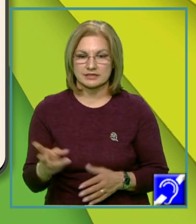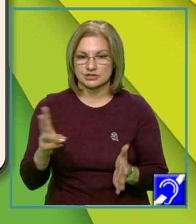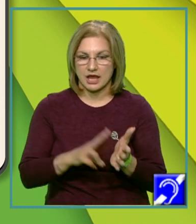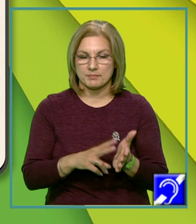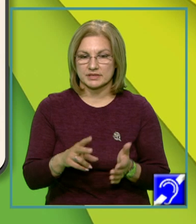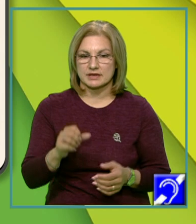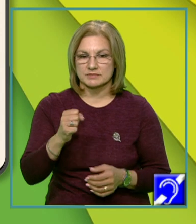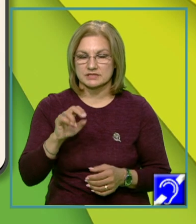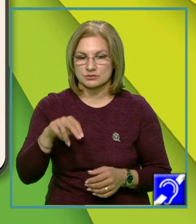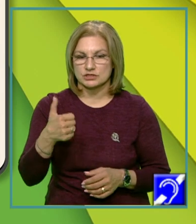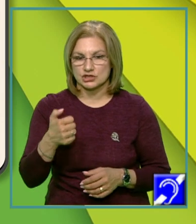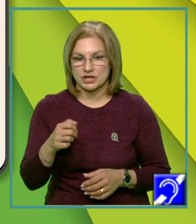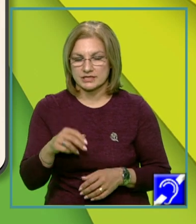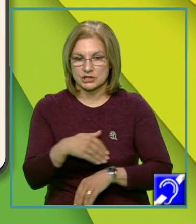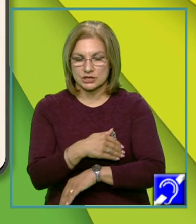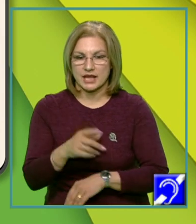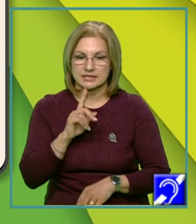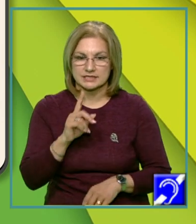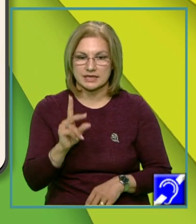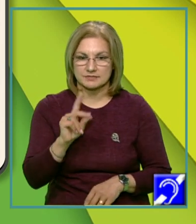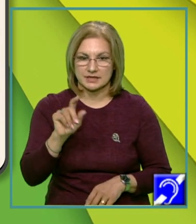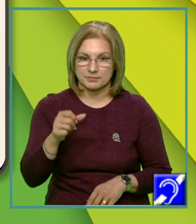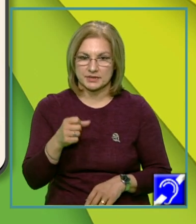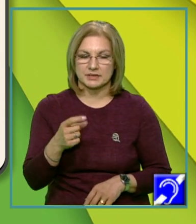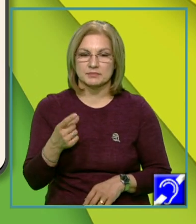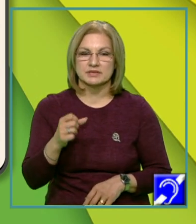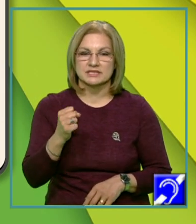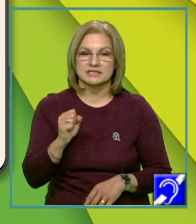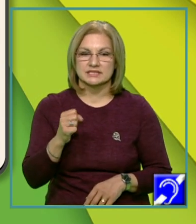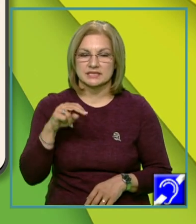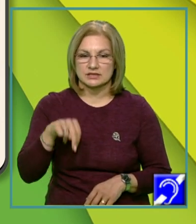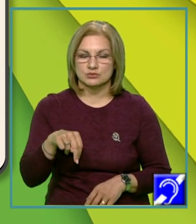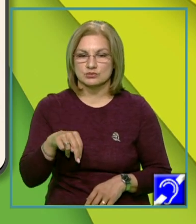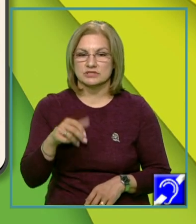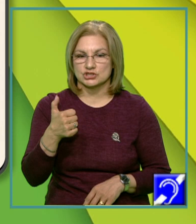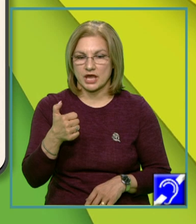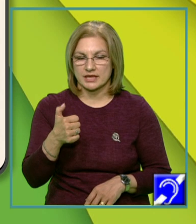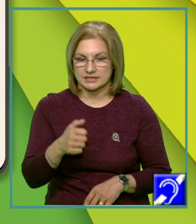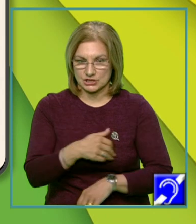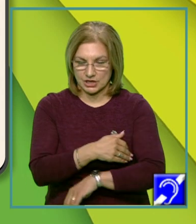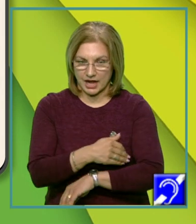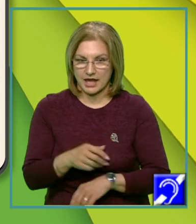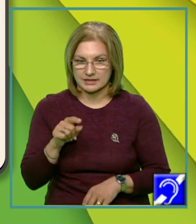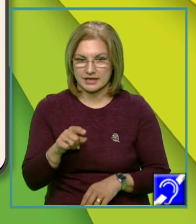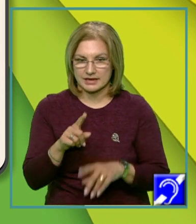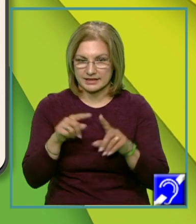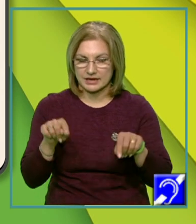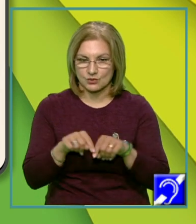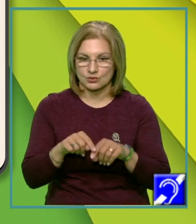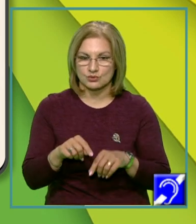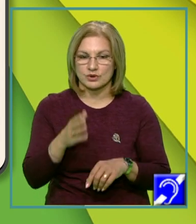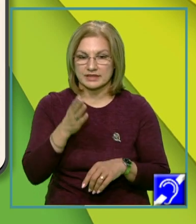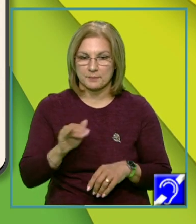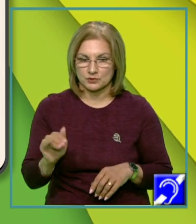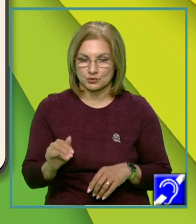sinus de 60 de grade Care înseamnă d prim sinus de 60 de grade În triunghiul dreptunghic